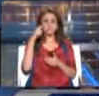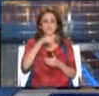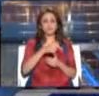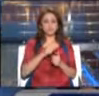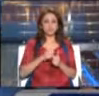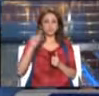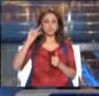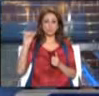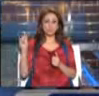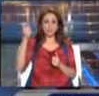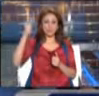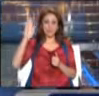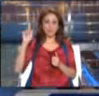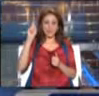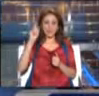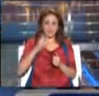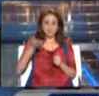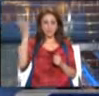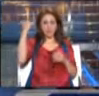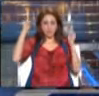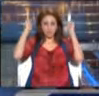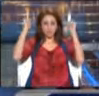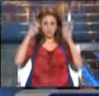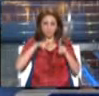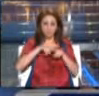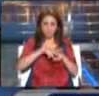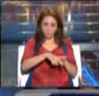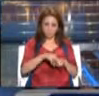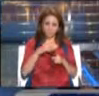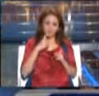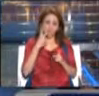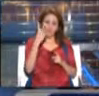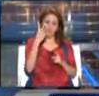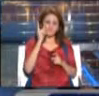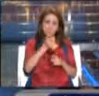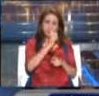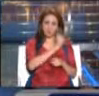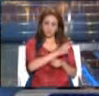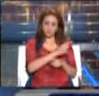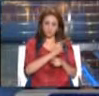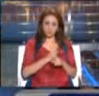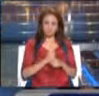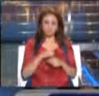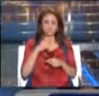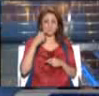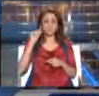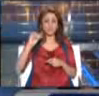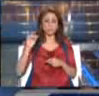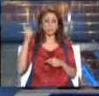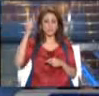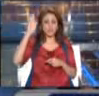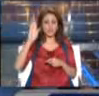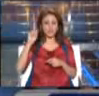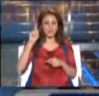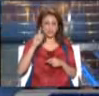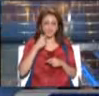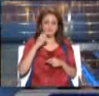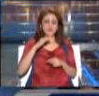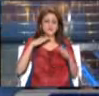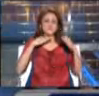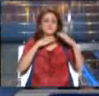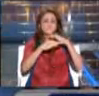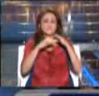ياسر بتعذيب احد المواطنين اثناء ثورة 25 يناير في عام 2011. وقال الدكتور ياسر ان الشخص الموجود في الفيديو